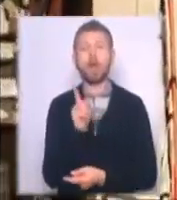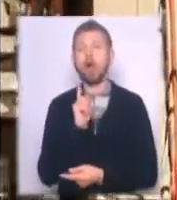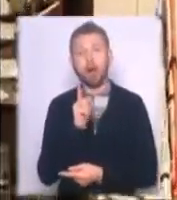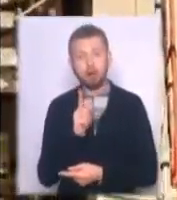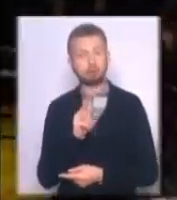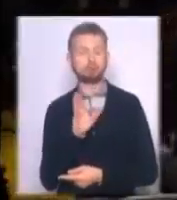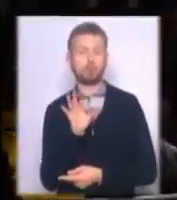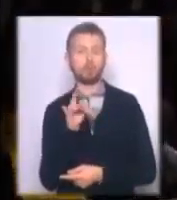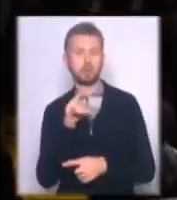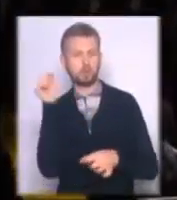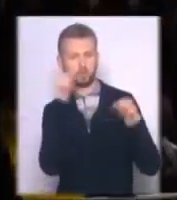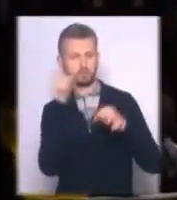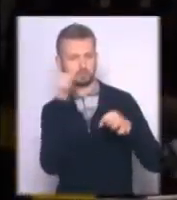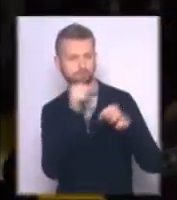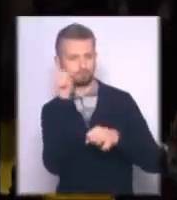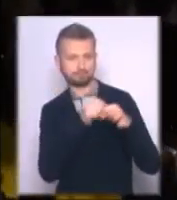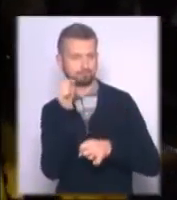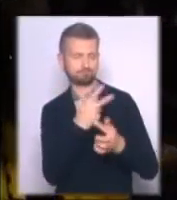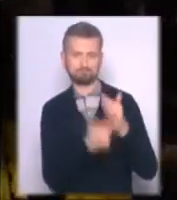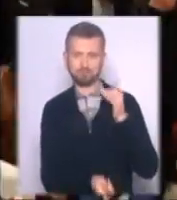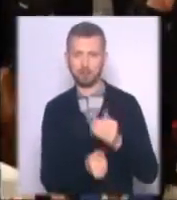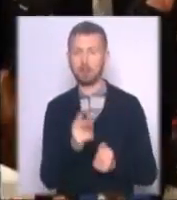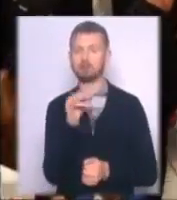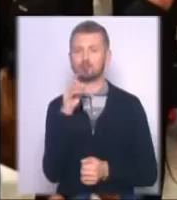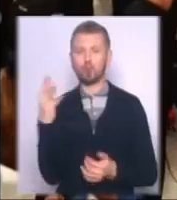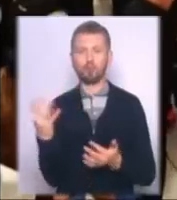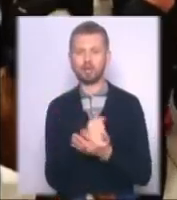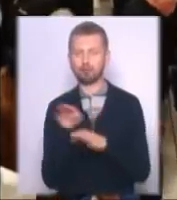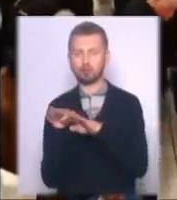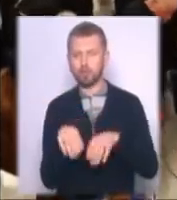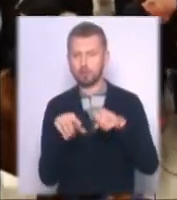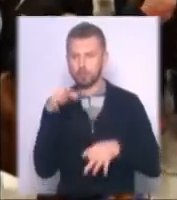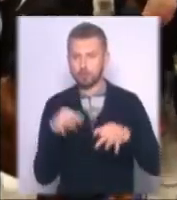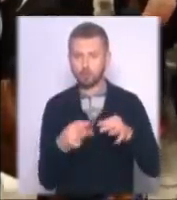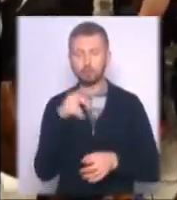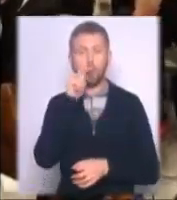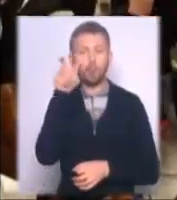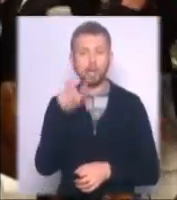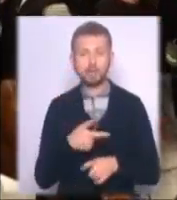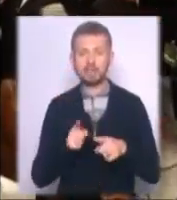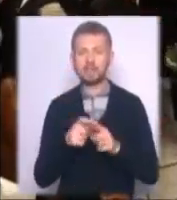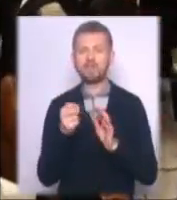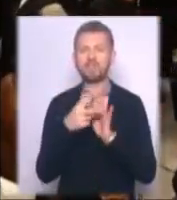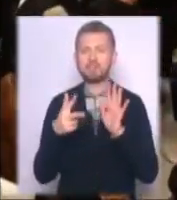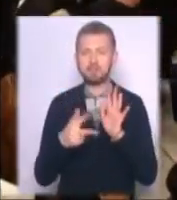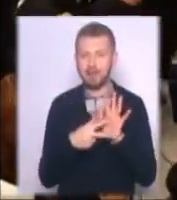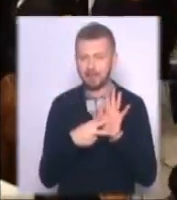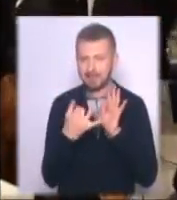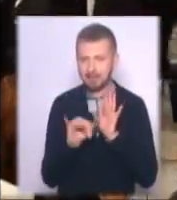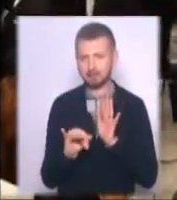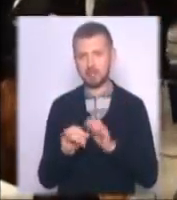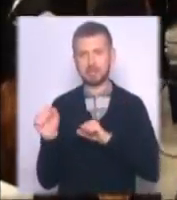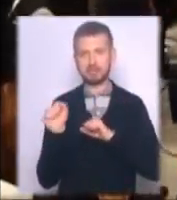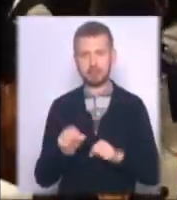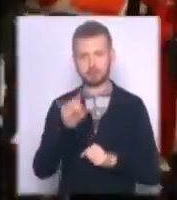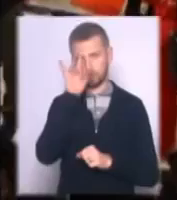Брайанту створити сенсацію. Кличко виграв одностайним рішенням суддів. Для українця це вже 18-й захист чемпіонських